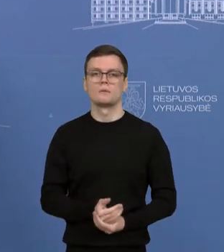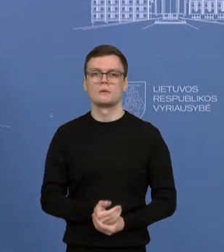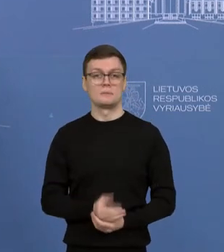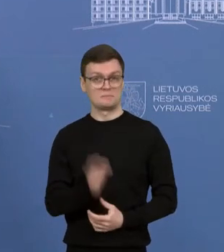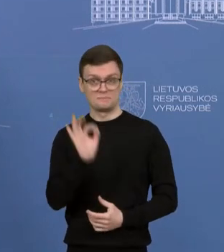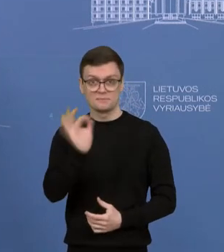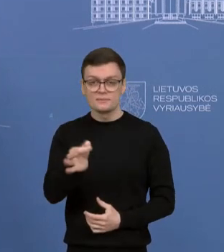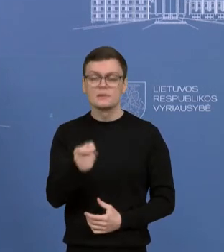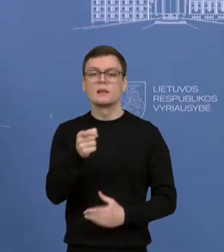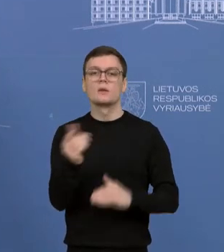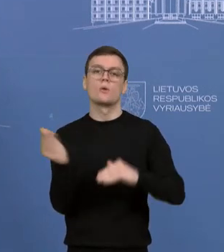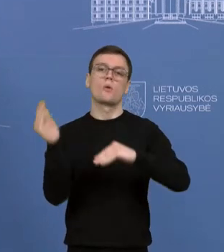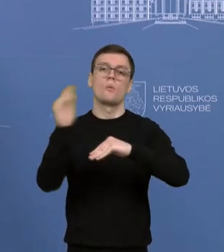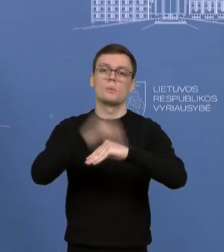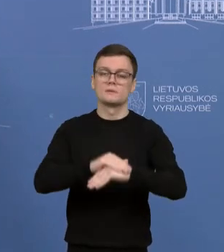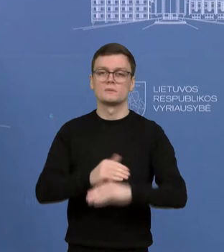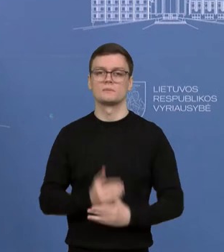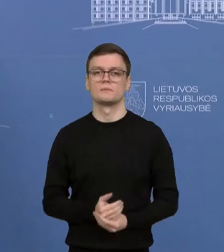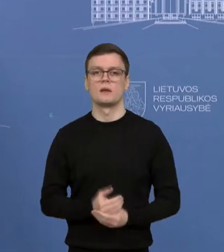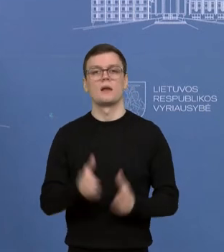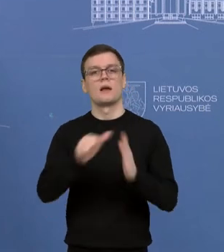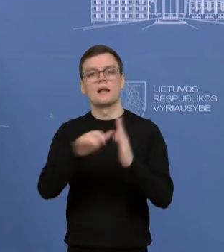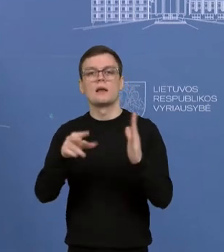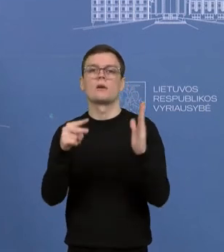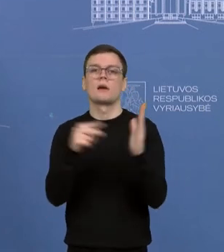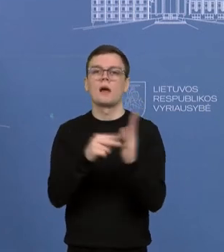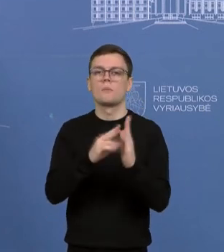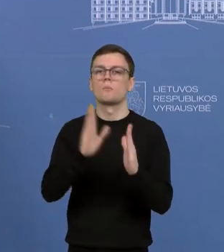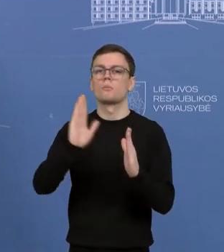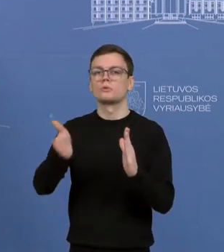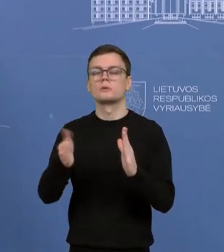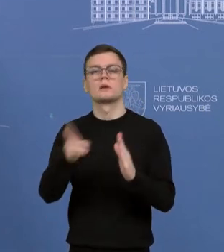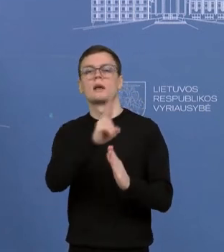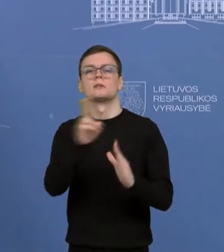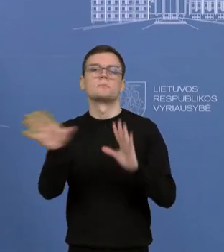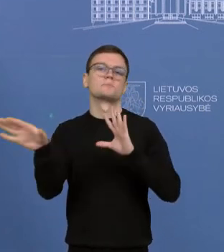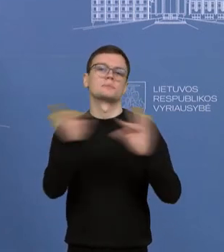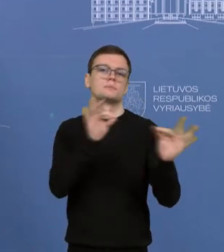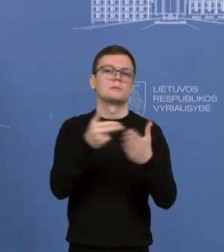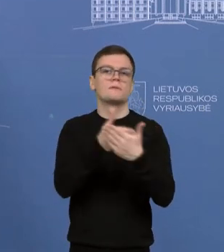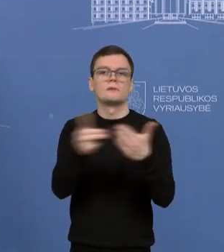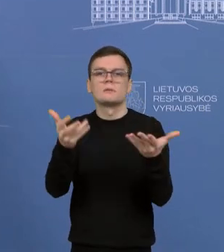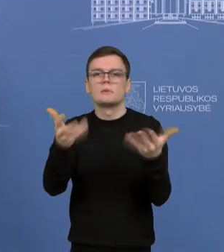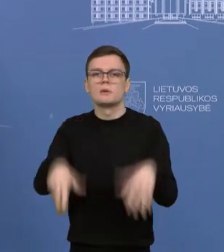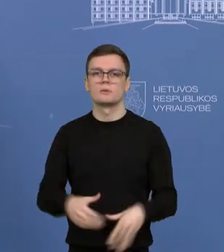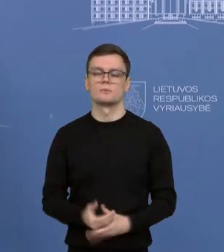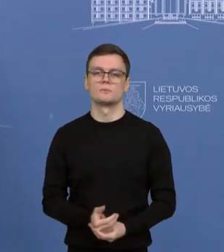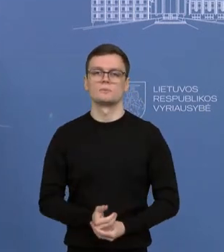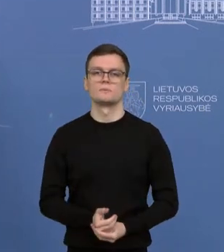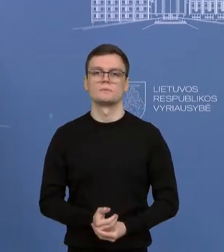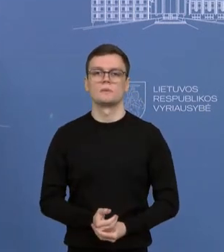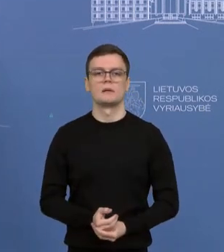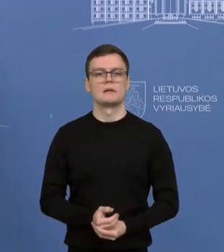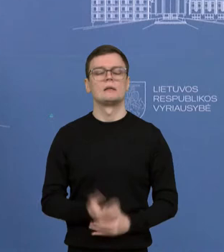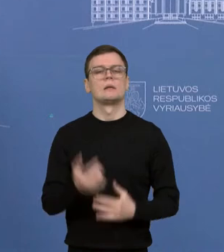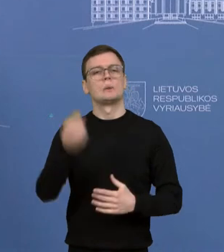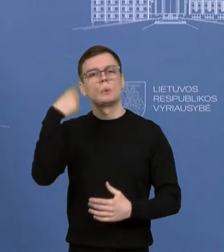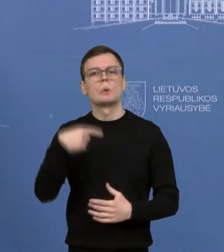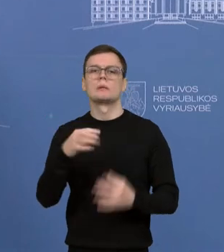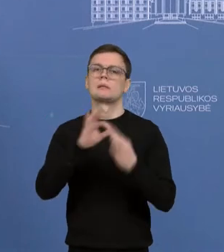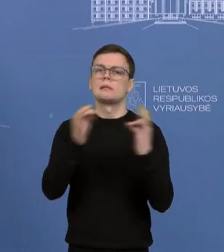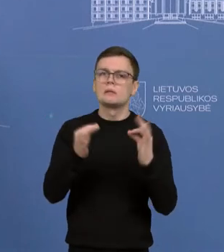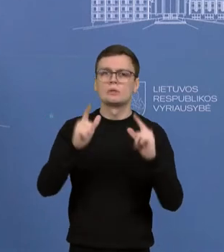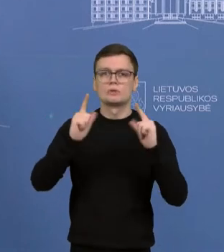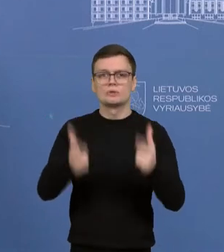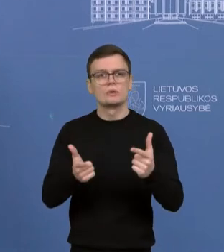kad kompensuojamos elektros kainos bus pasirinkusiems ir nepriklausomus tiekėjus, reiškia, kad jau, na, pasitikslinti dar noriu, ar nėra